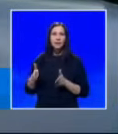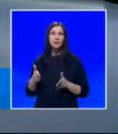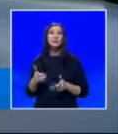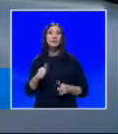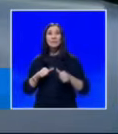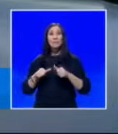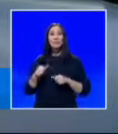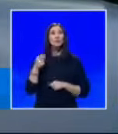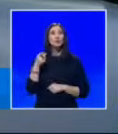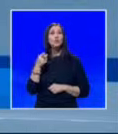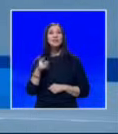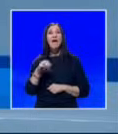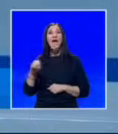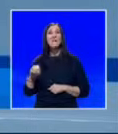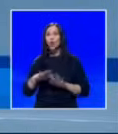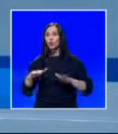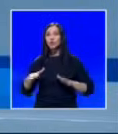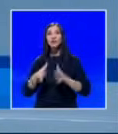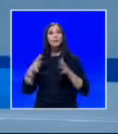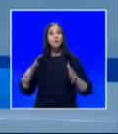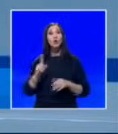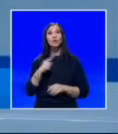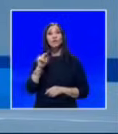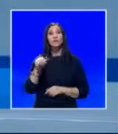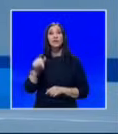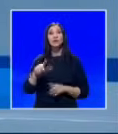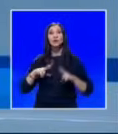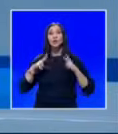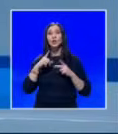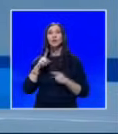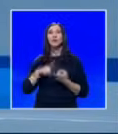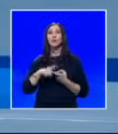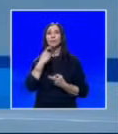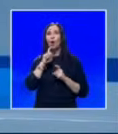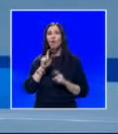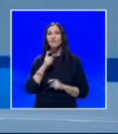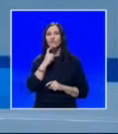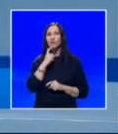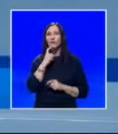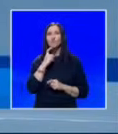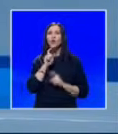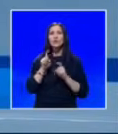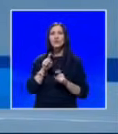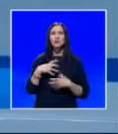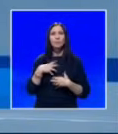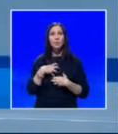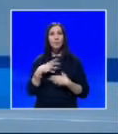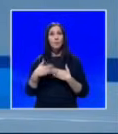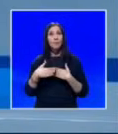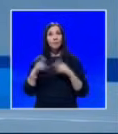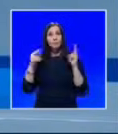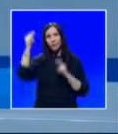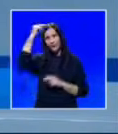мен, евроатлантическите мнозинства, за което се говори. Тази сутрин Кирил Петков го коментира, че ги е притеснил ППДБ, че ГЕРБ са